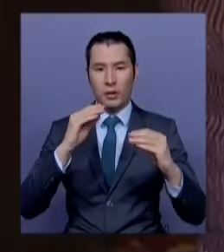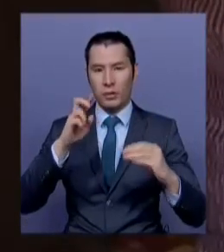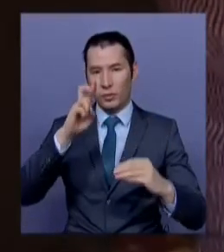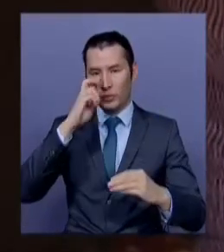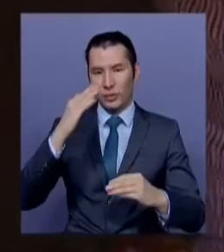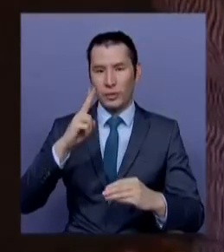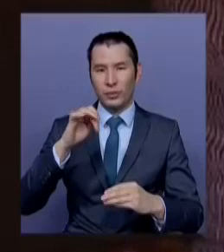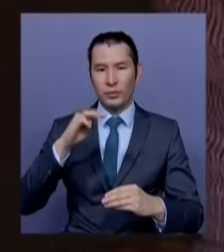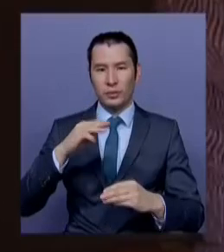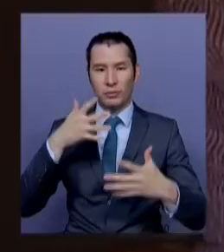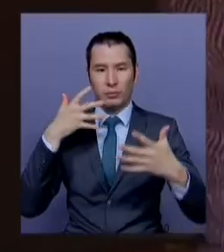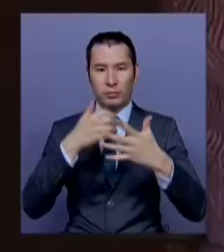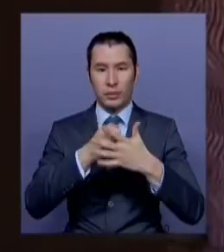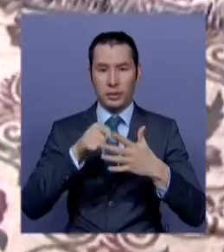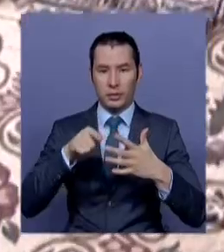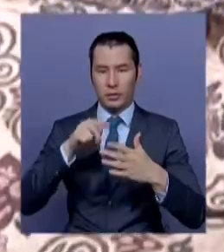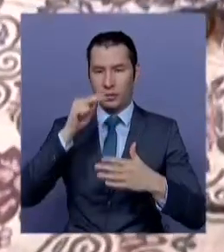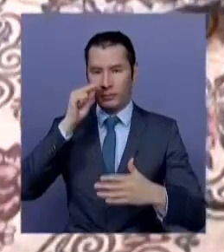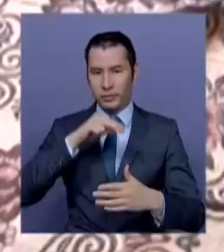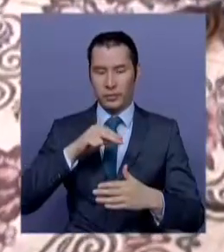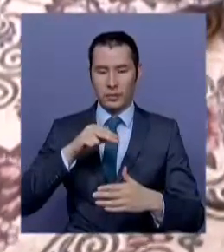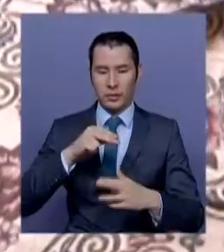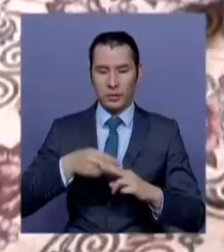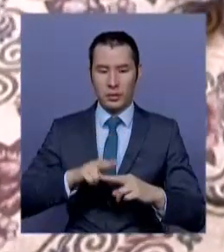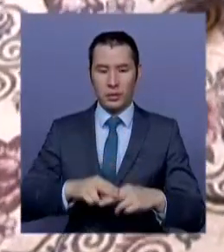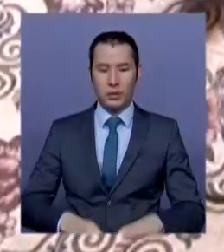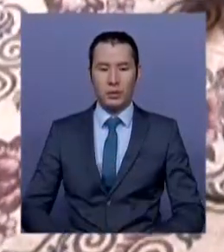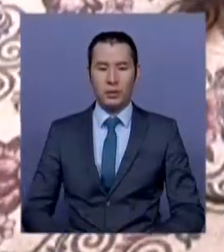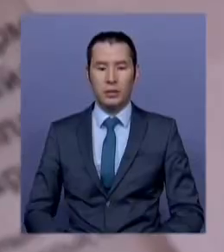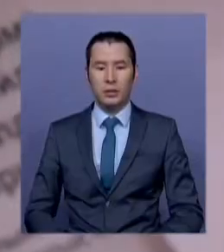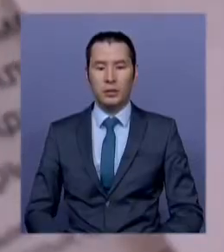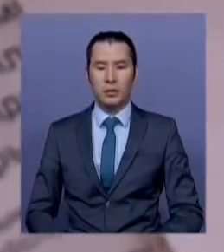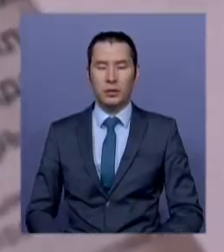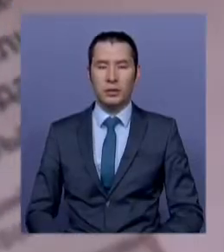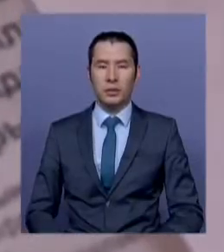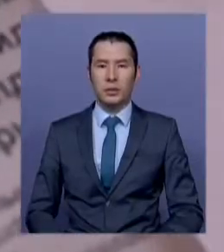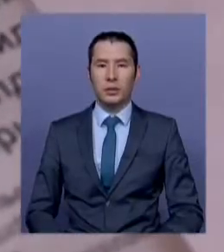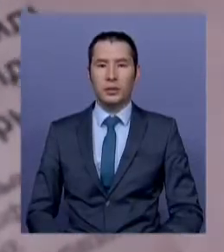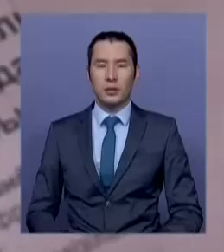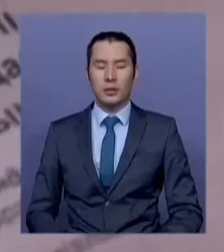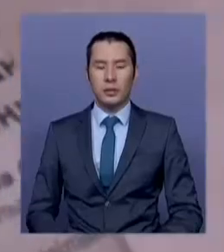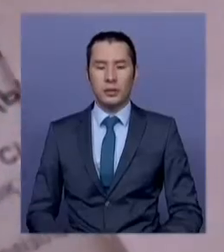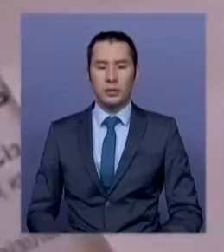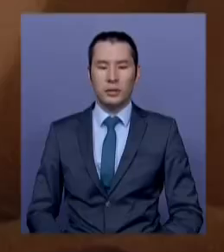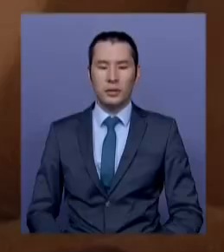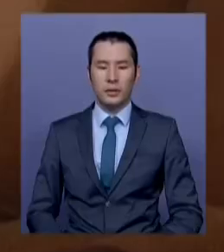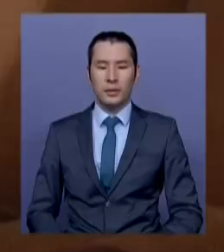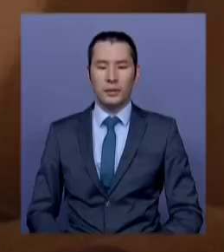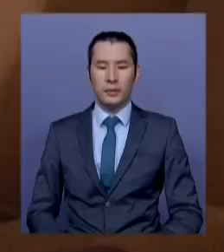аурухана алмай, жеке клиникаға апарған. Ал ондағы мамандар зақымның қатты соққыдан болғанын мәлімдеген.